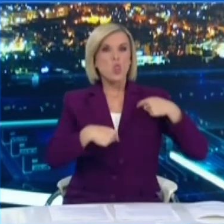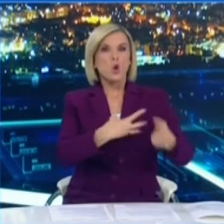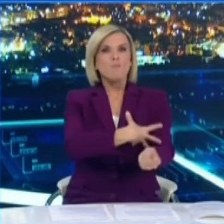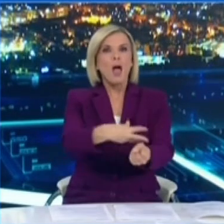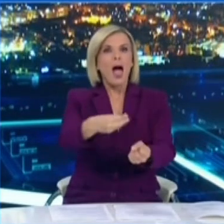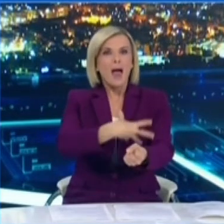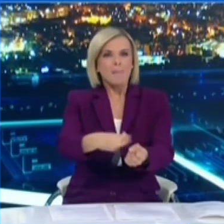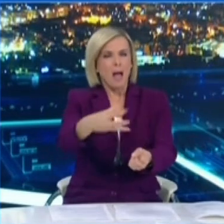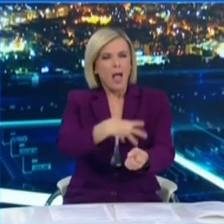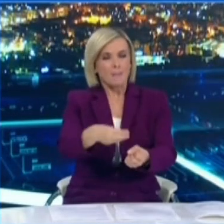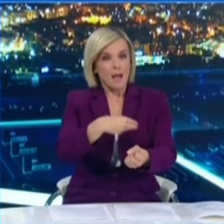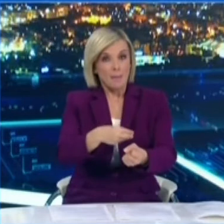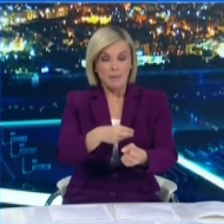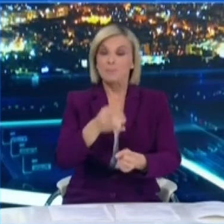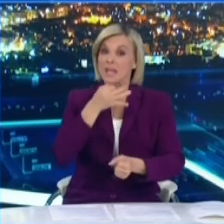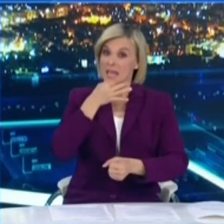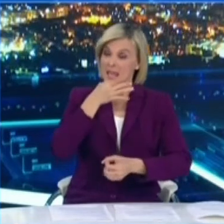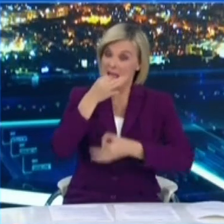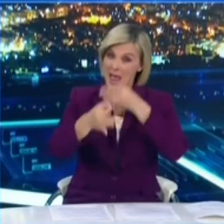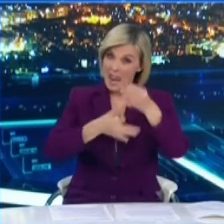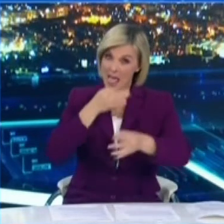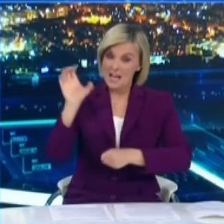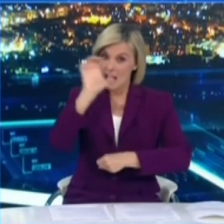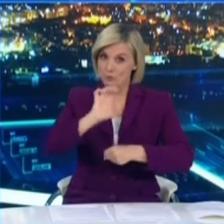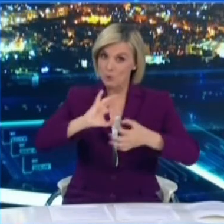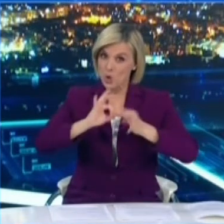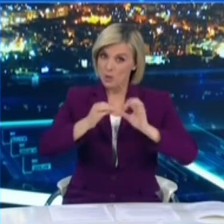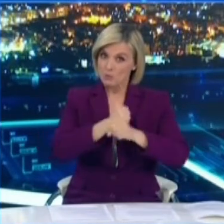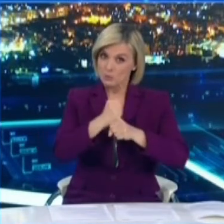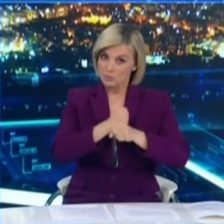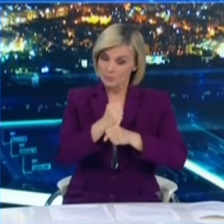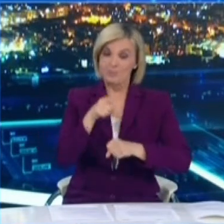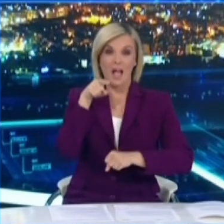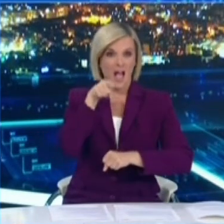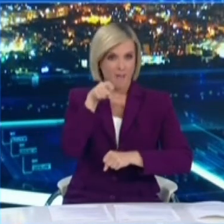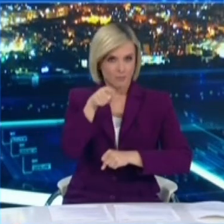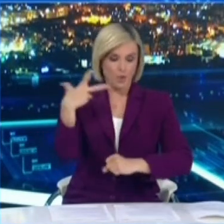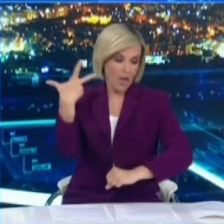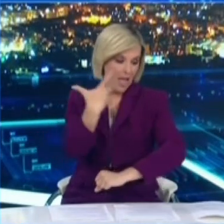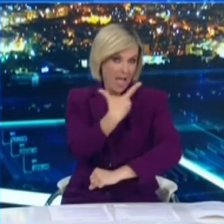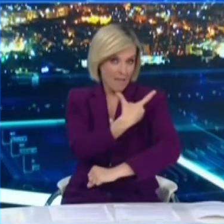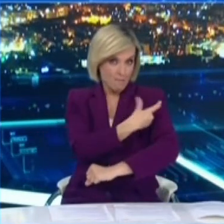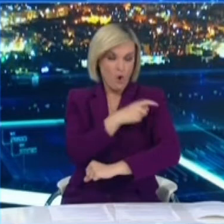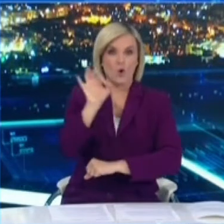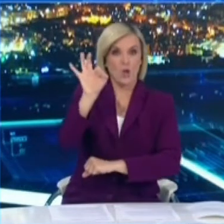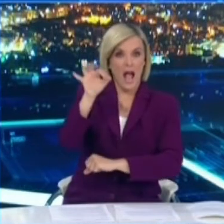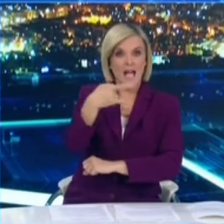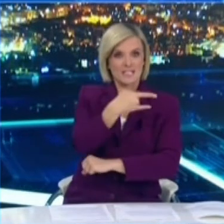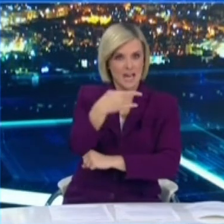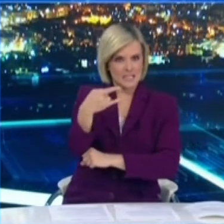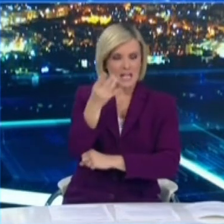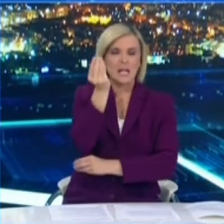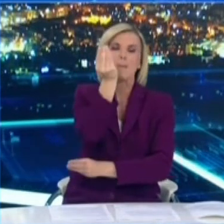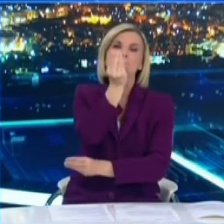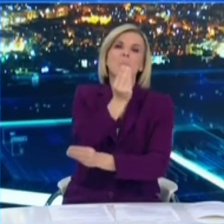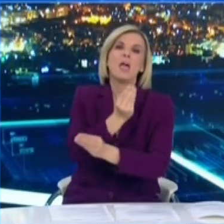Φαρμάκων τονίζει ότι η αποδεδειγμένη αποτελεσματικότητα του εμβολίου στην πρόληψη της